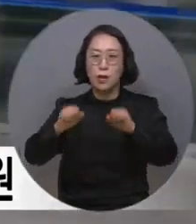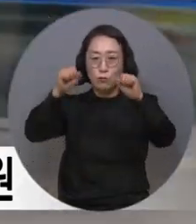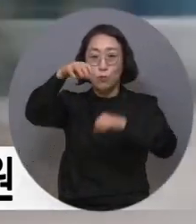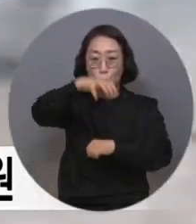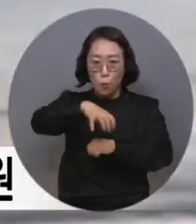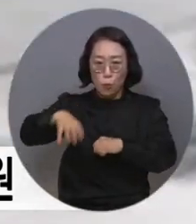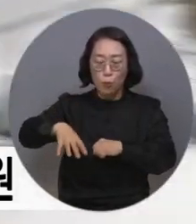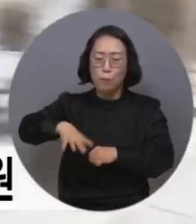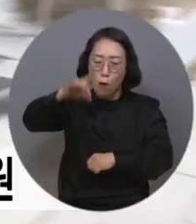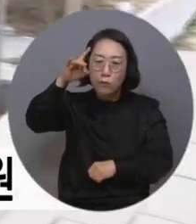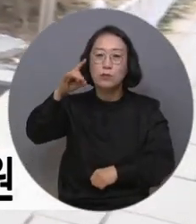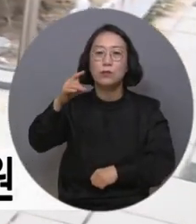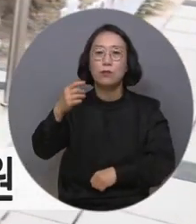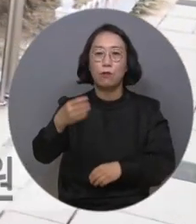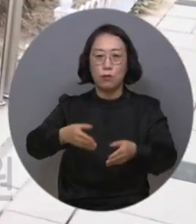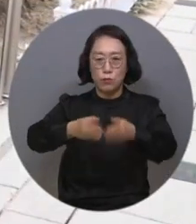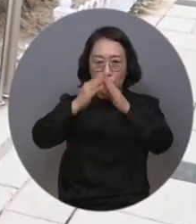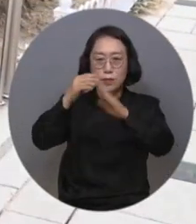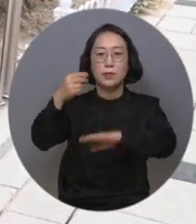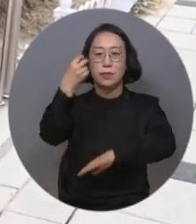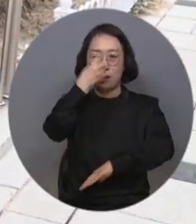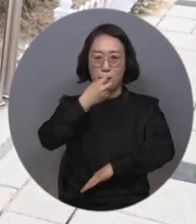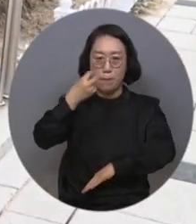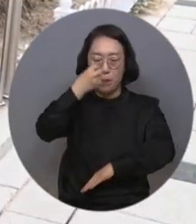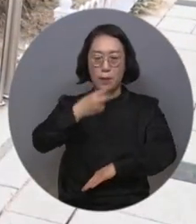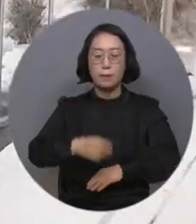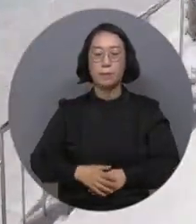필수적으로 검토한다는 계획입니다